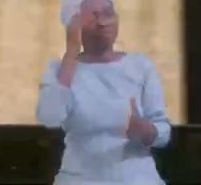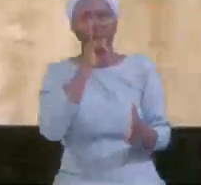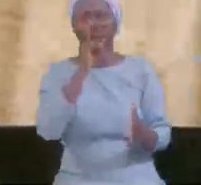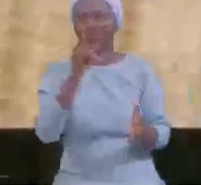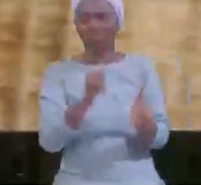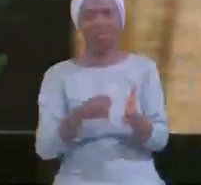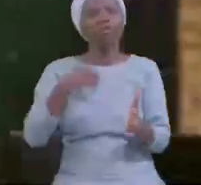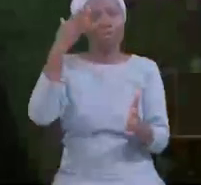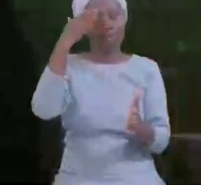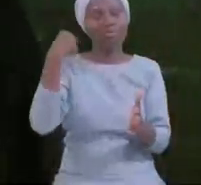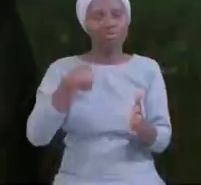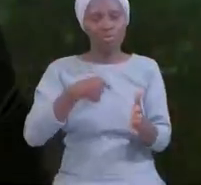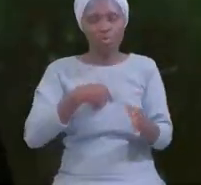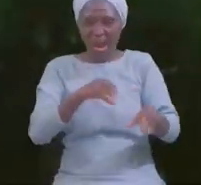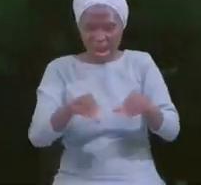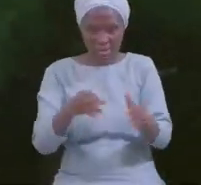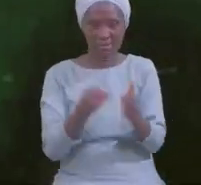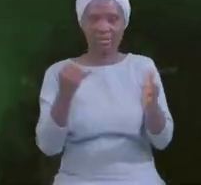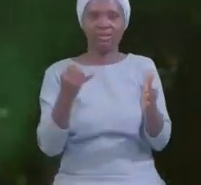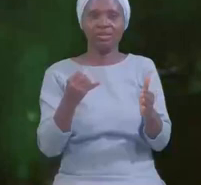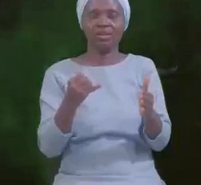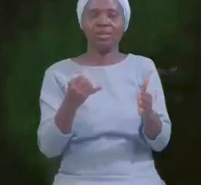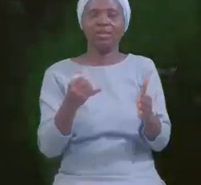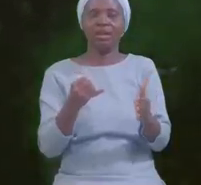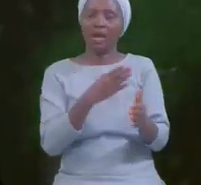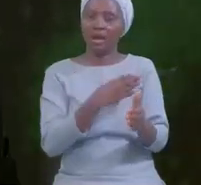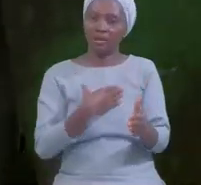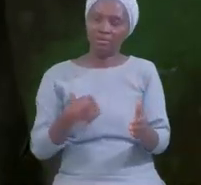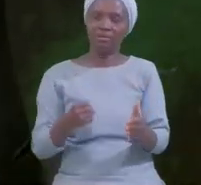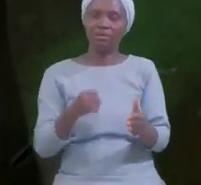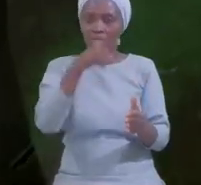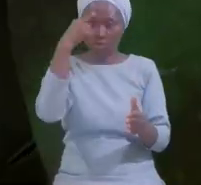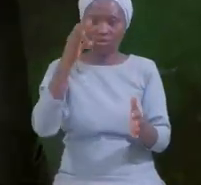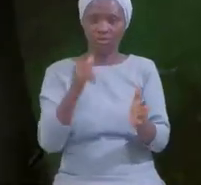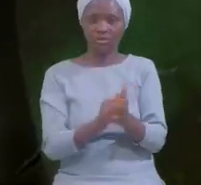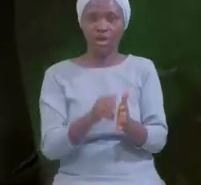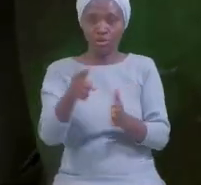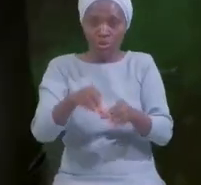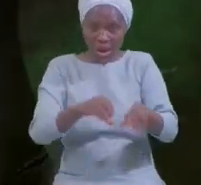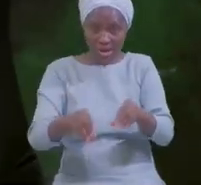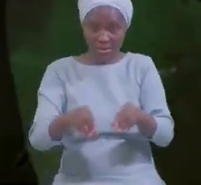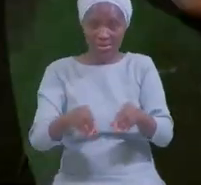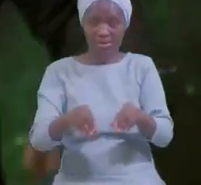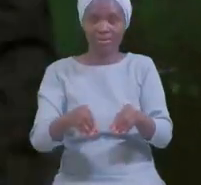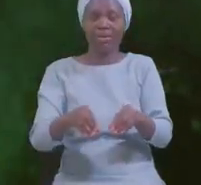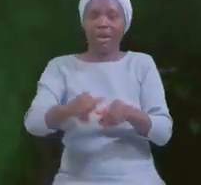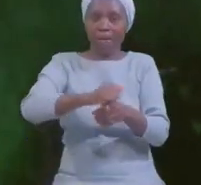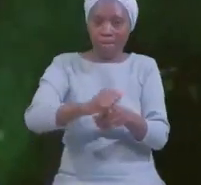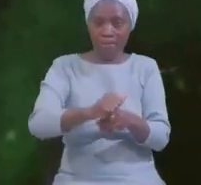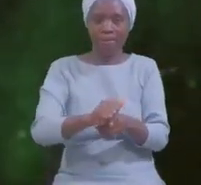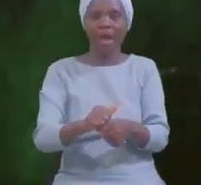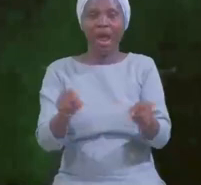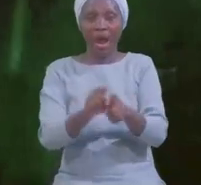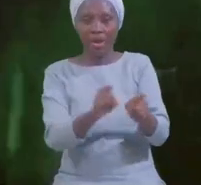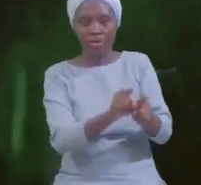alors nous agissons selon la chose, parce que vous en êtes sûr, c'est pourquoi vous agissez. Vous agissez selon ce